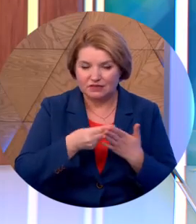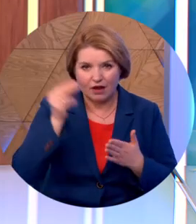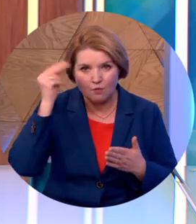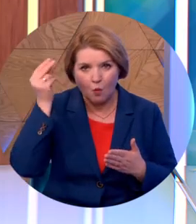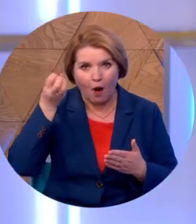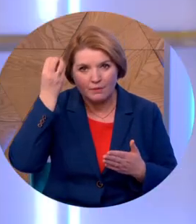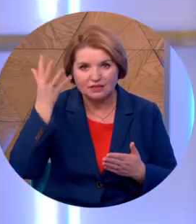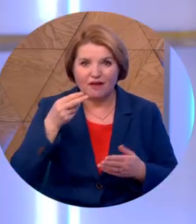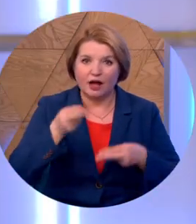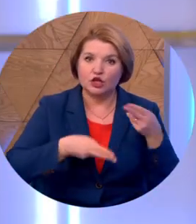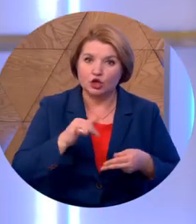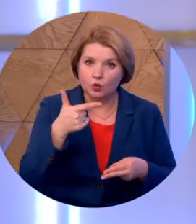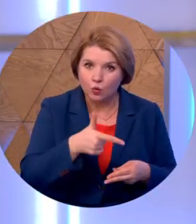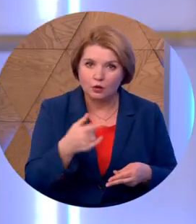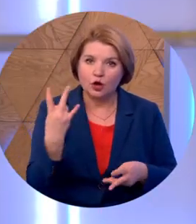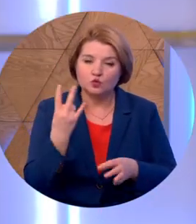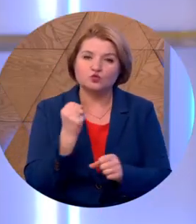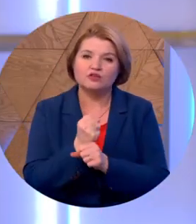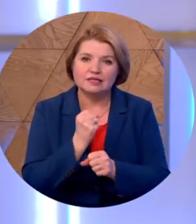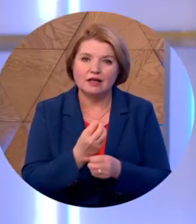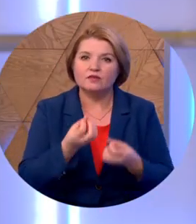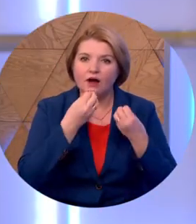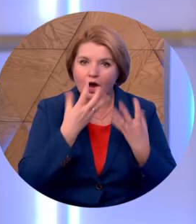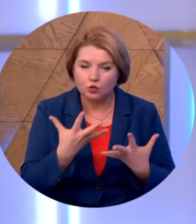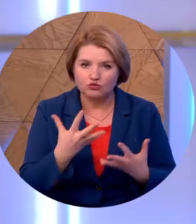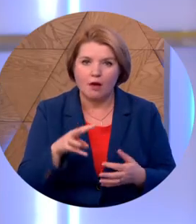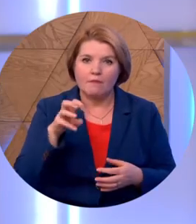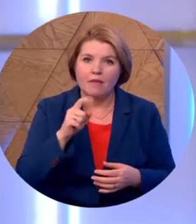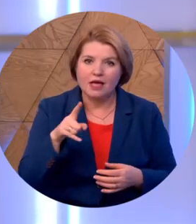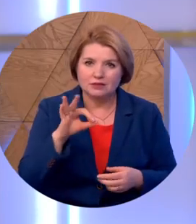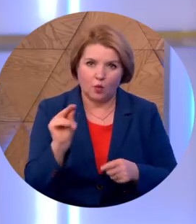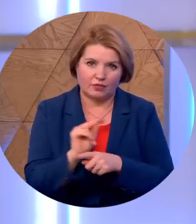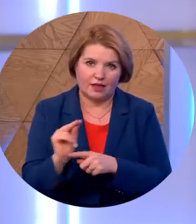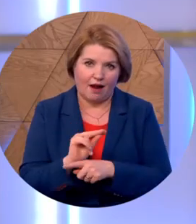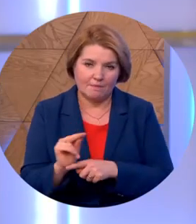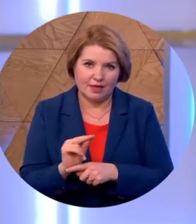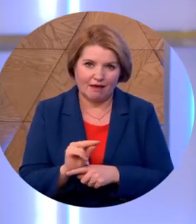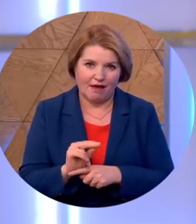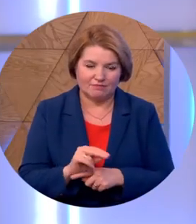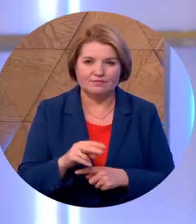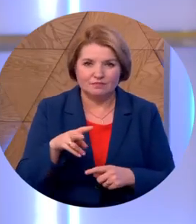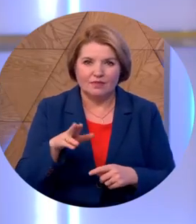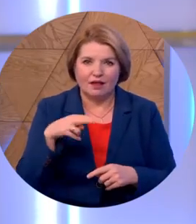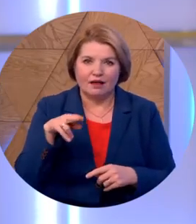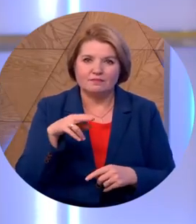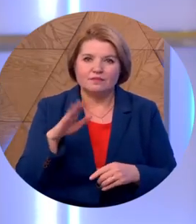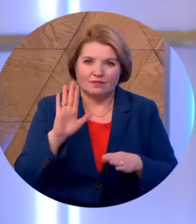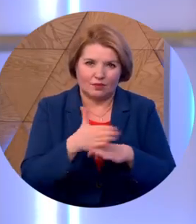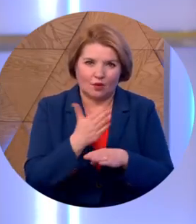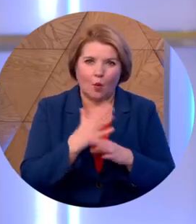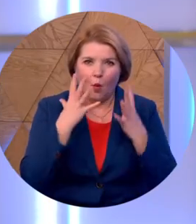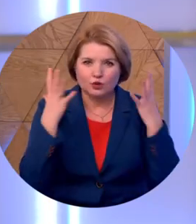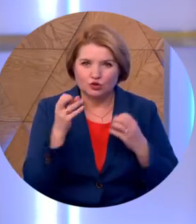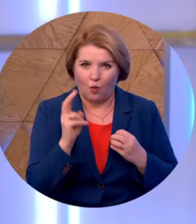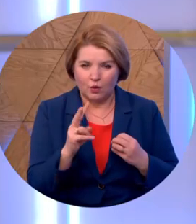что нужно делать хорошую лимфодренаж ную мезотерапию вот это то что номер один это осно